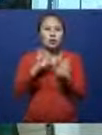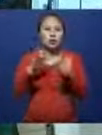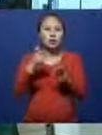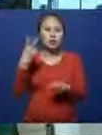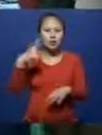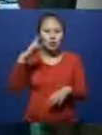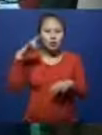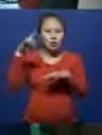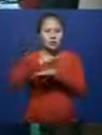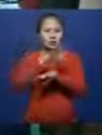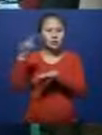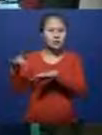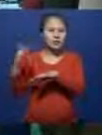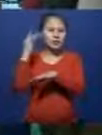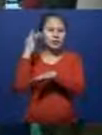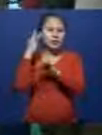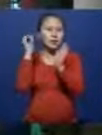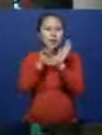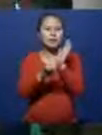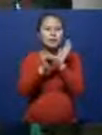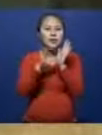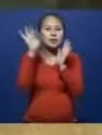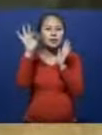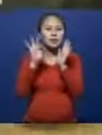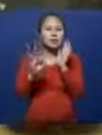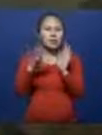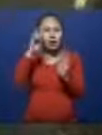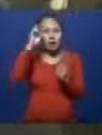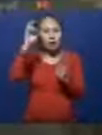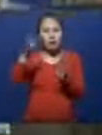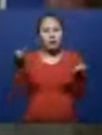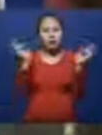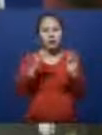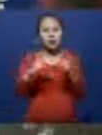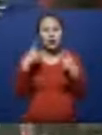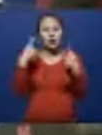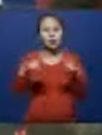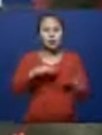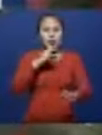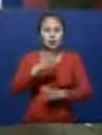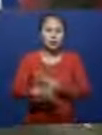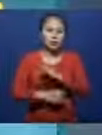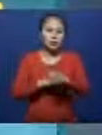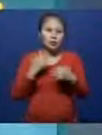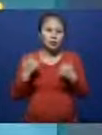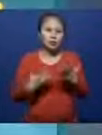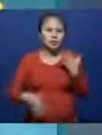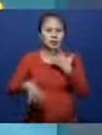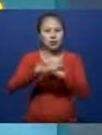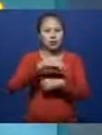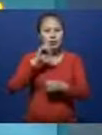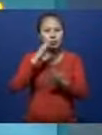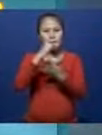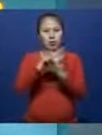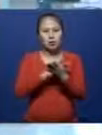күніне 120 рейс жүзеге асырылады. Олардың 60% мемлекетаралық, қалғаны халықаралық сапарлар. Бүгінде олардың барлығы кестеге сай